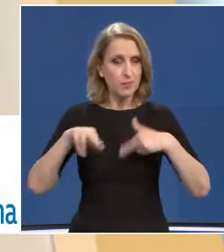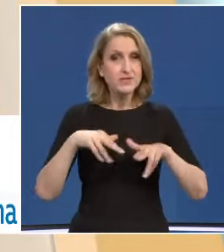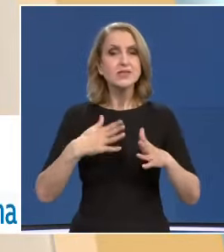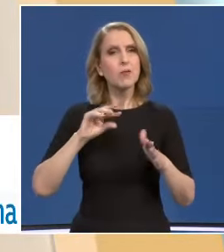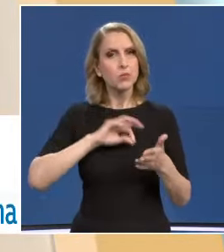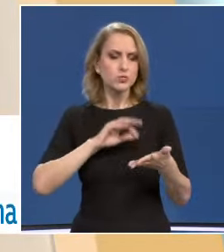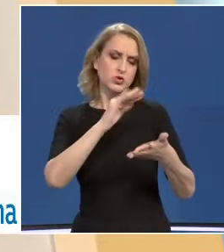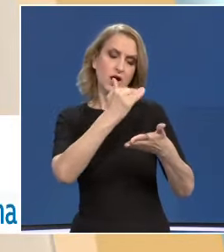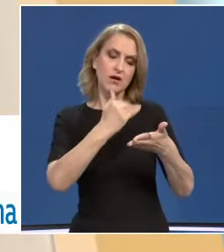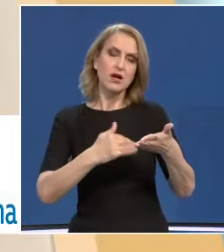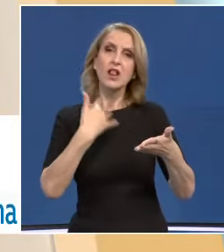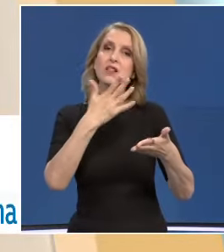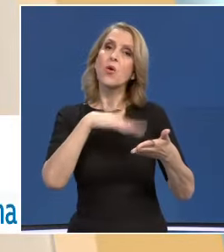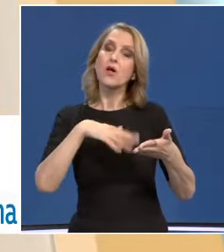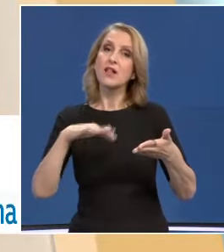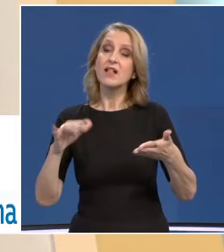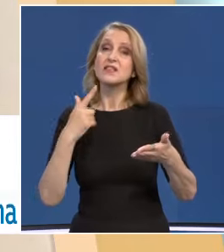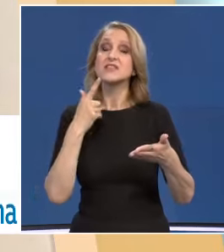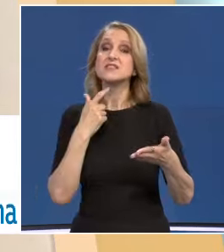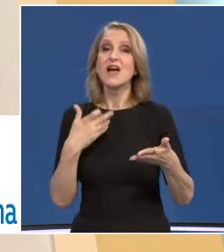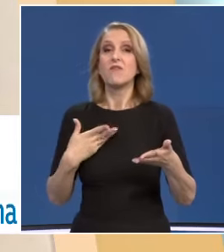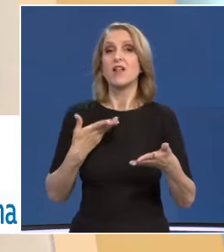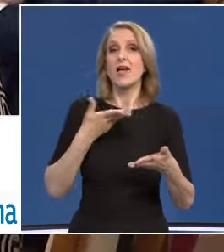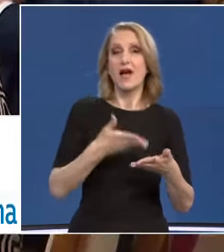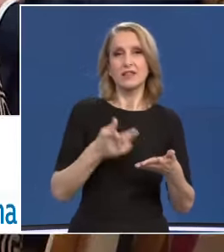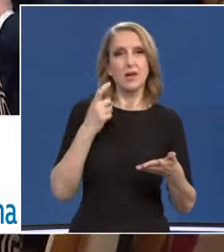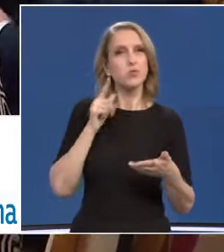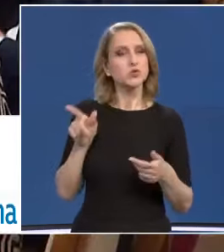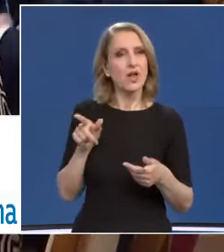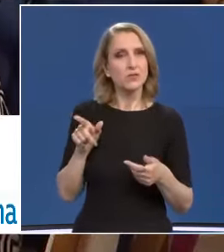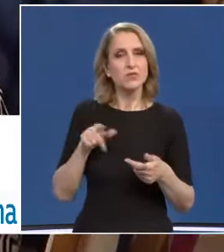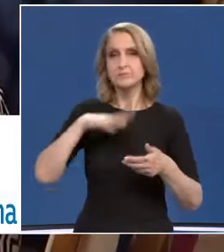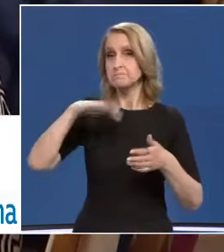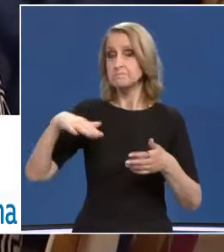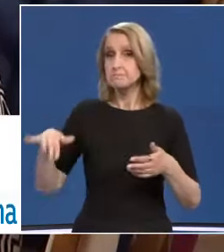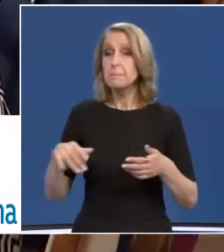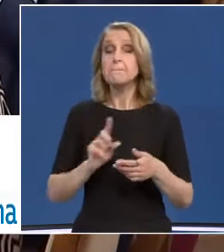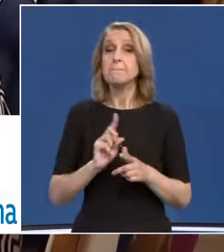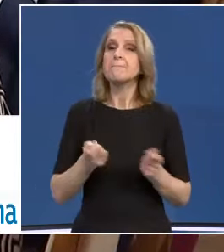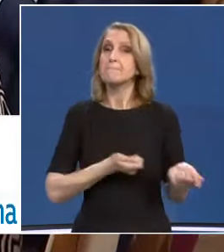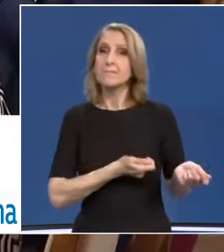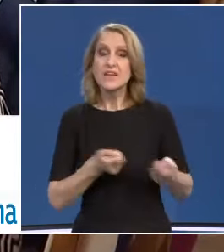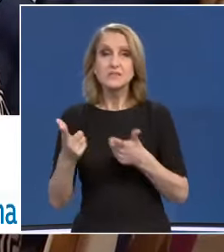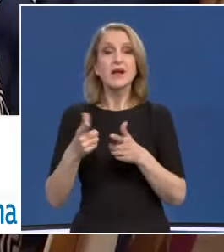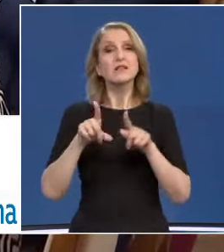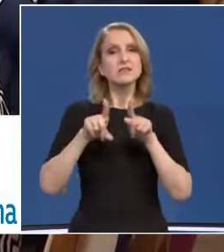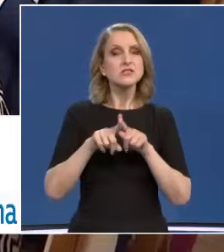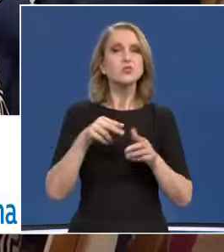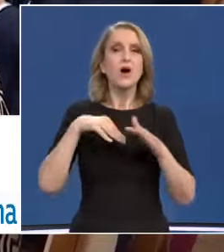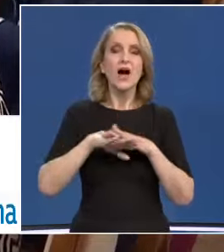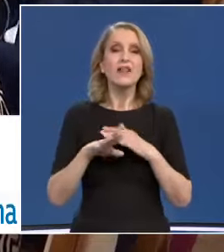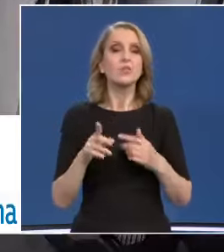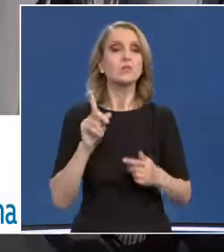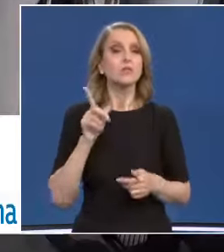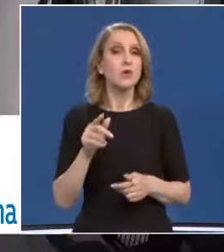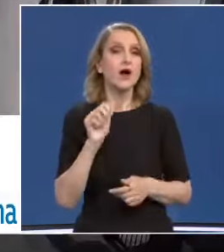така наречения доклад за влиянието на Божанов. Страниците с неизвестен автор бяха изпратени също анонимно до